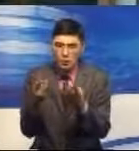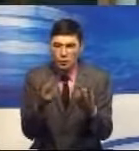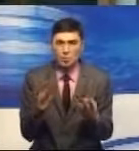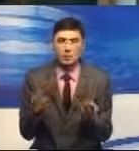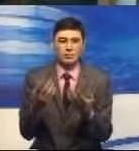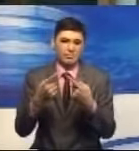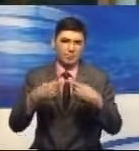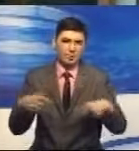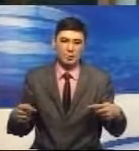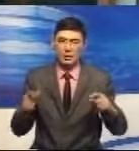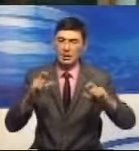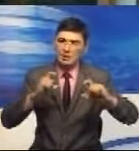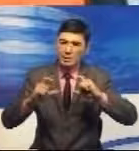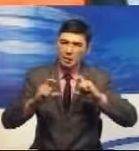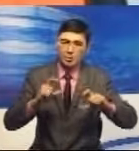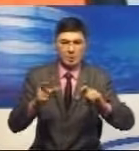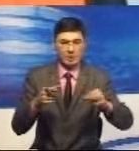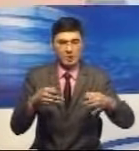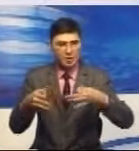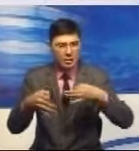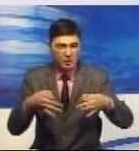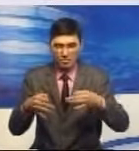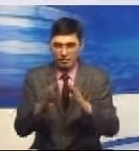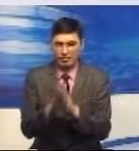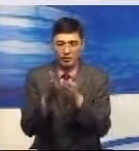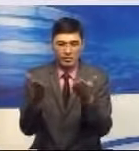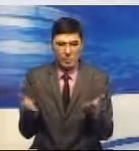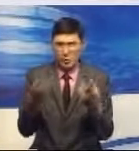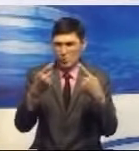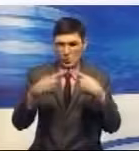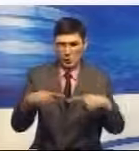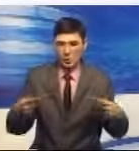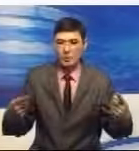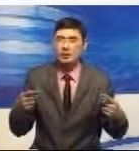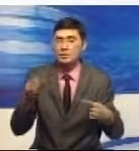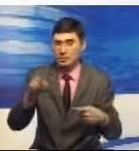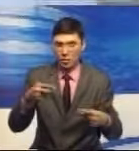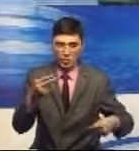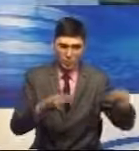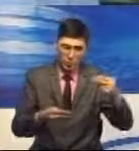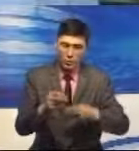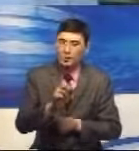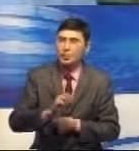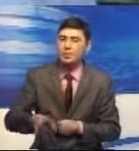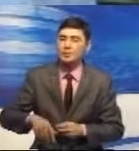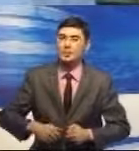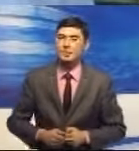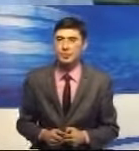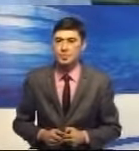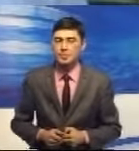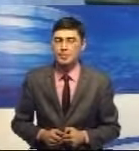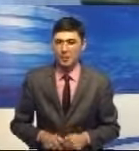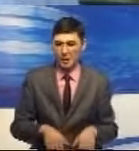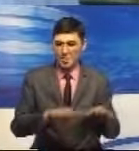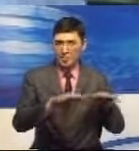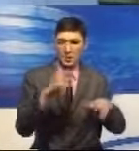мен шахматтың әр түрін жасаған, түрлі тақырыпта салған суреттері де бар. Көрме колониялар еңбекпен